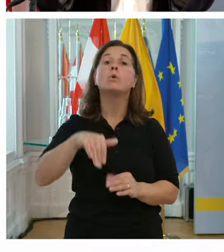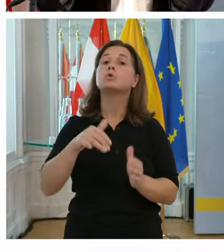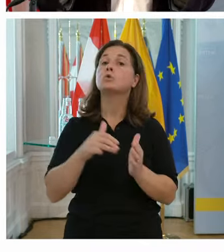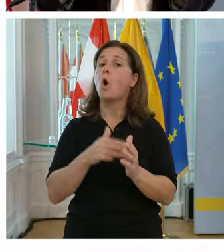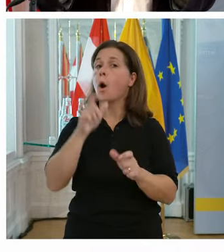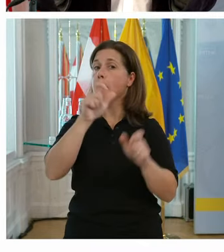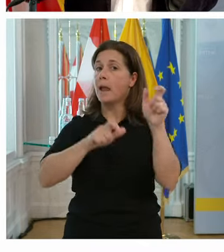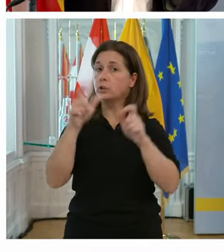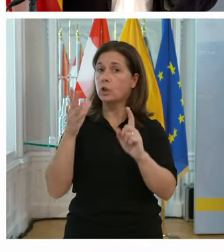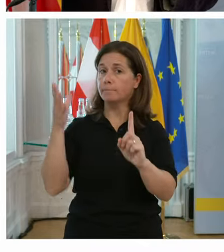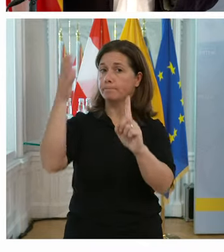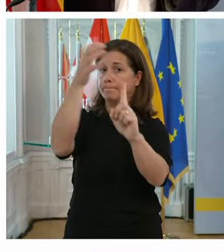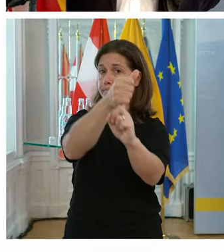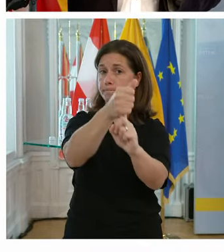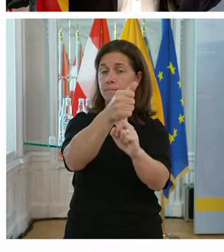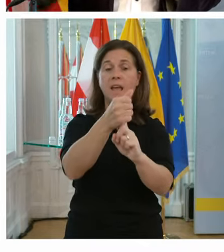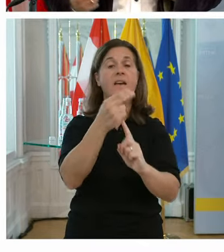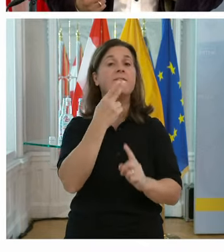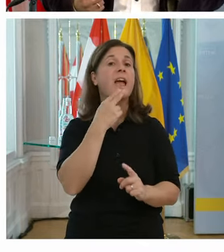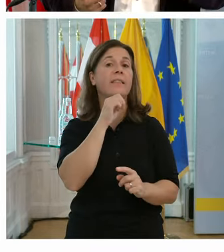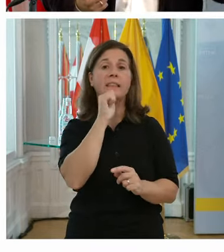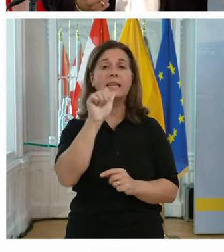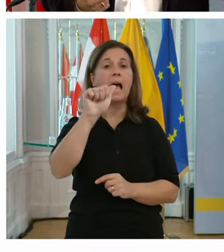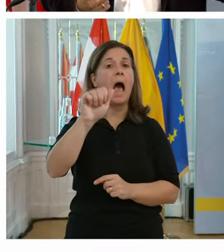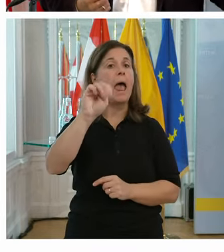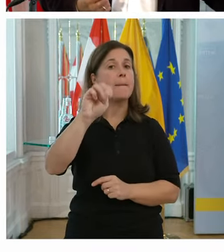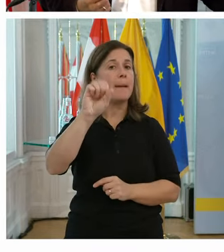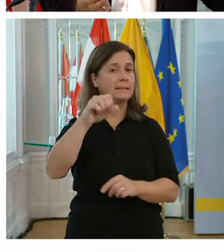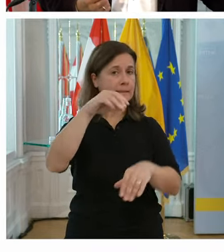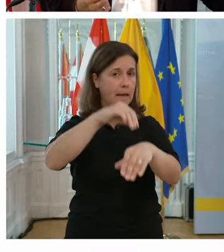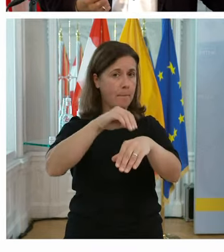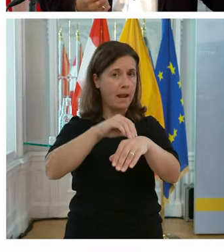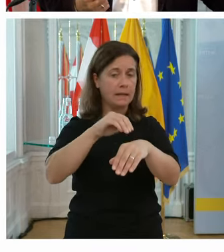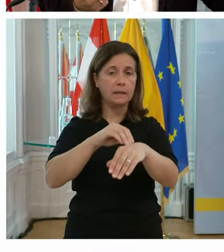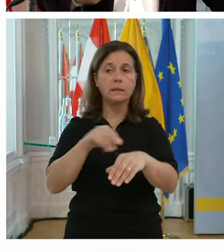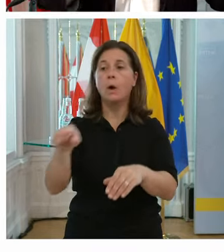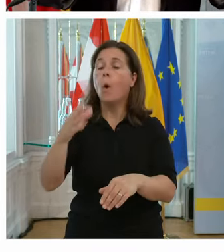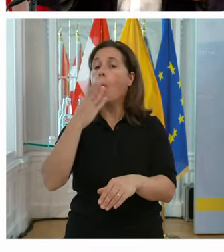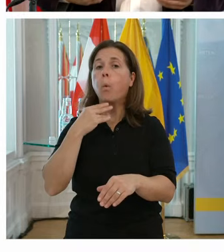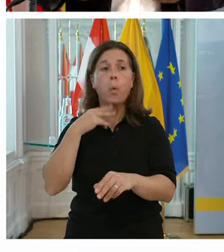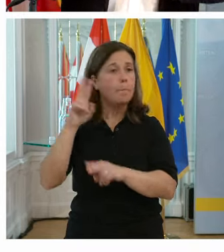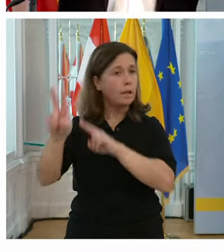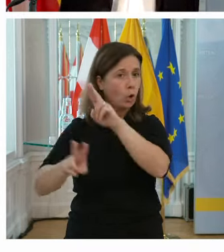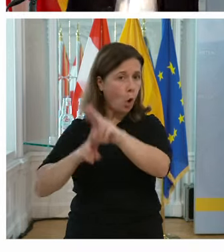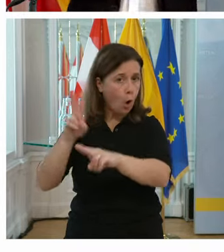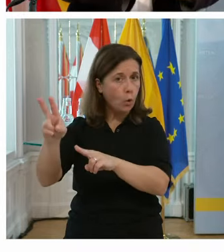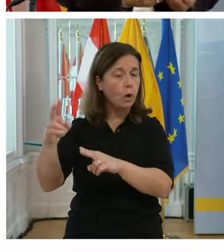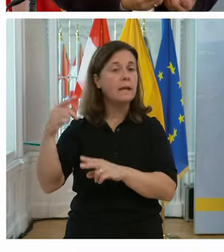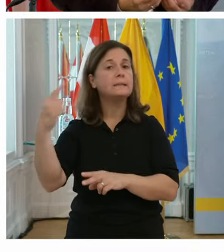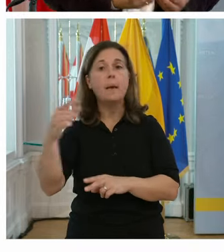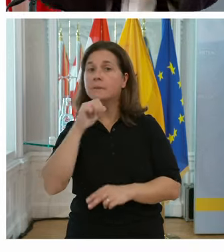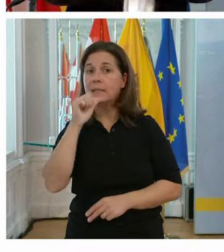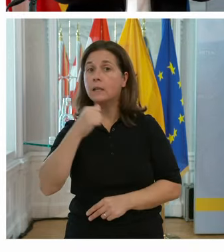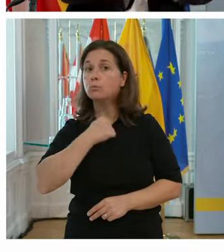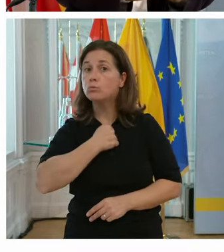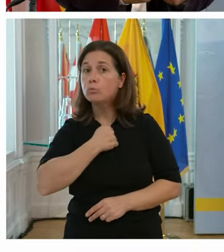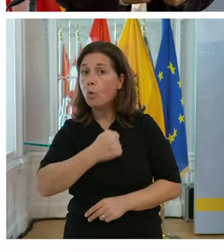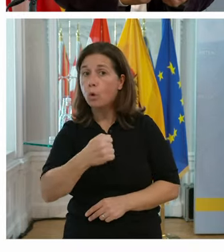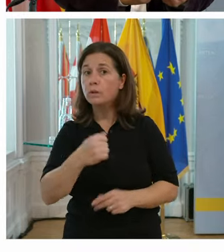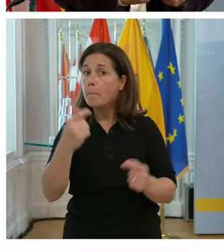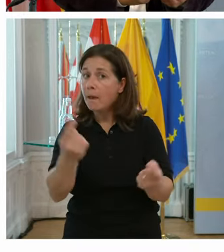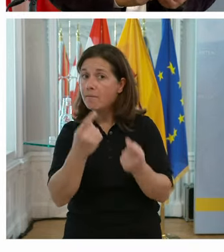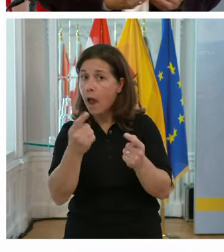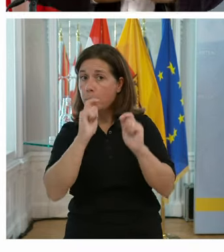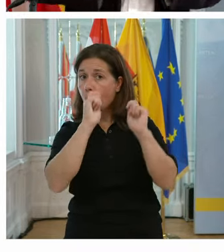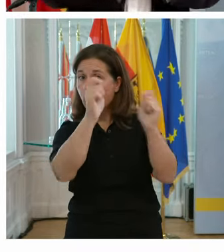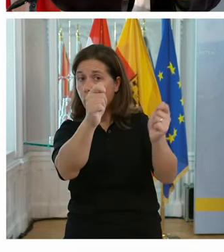jene Menschen erreichen, die nicht am AMS gemeldet sind, die nicht in Betreuungsstrukturen sind, die sich nicht getrauen, sich zu bewerben